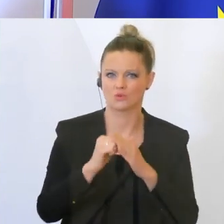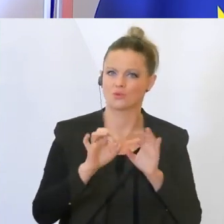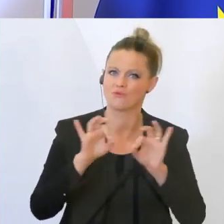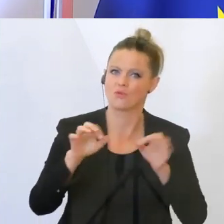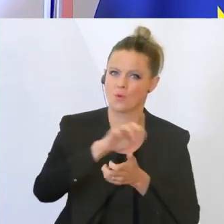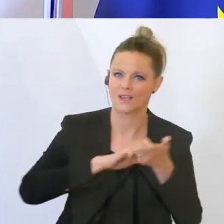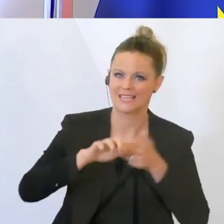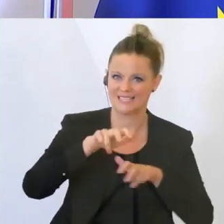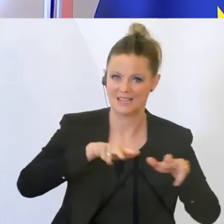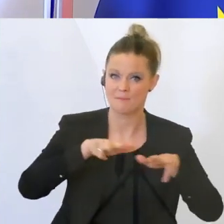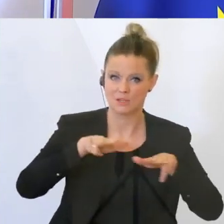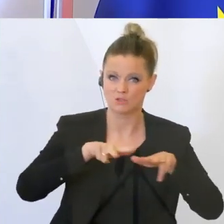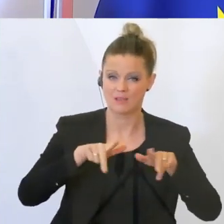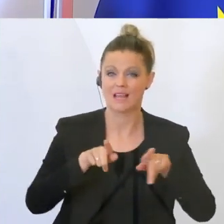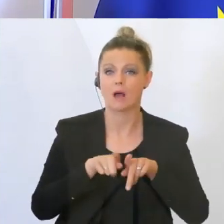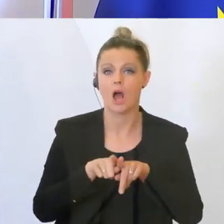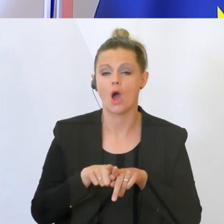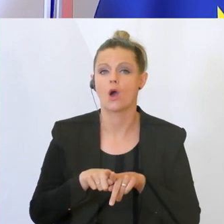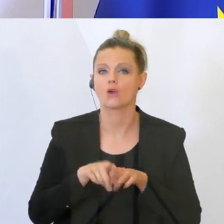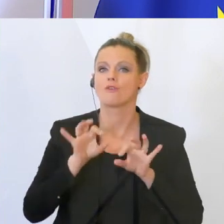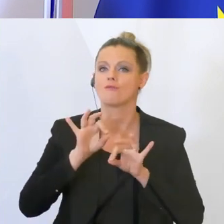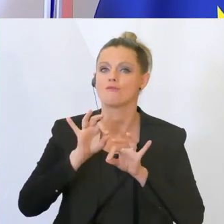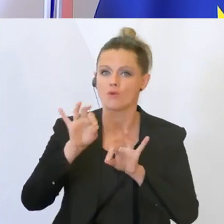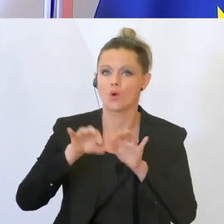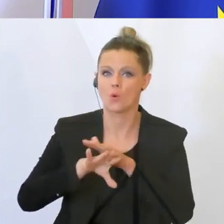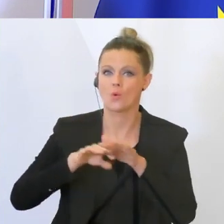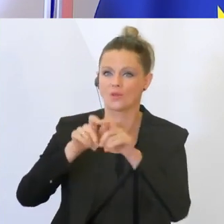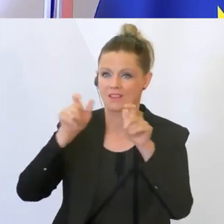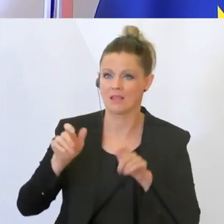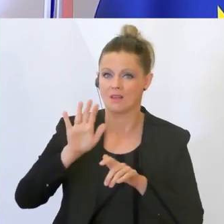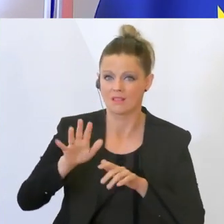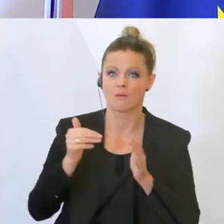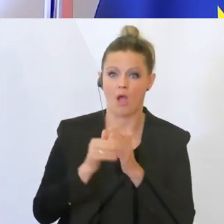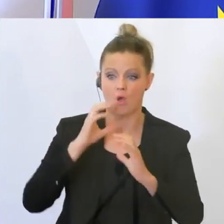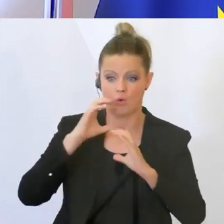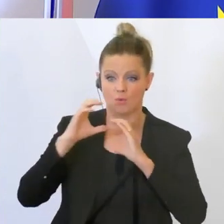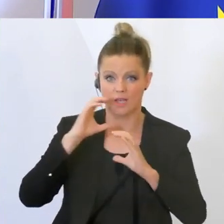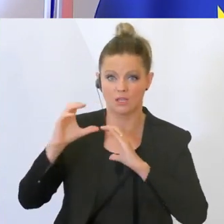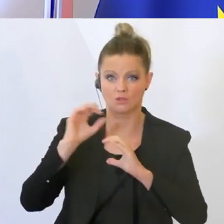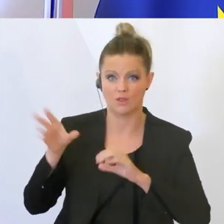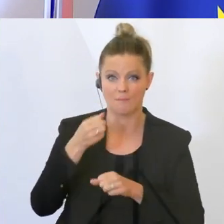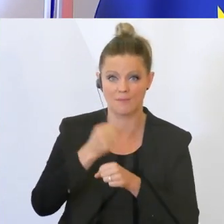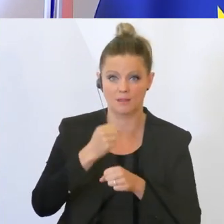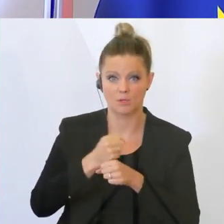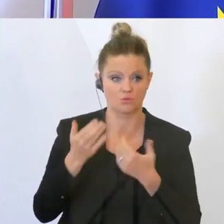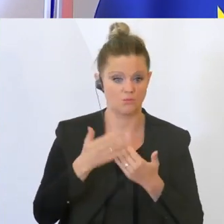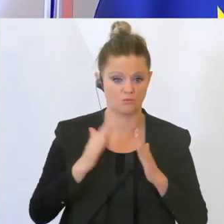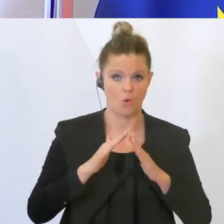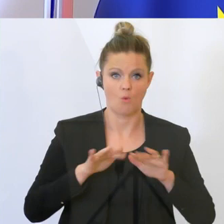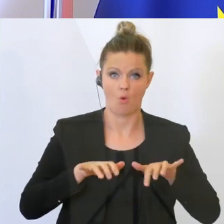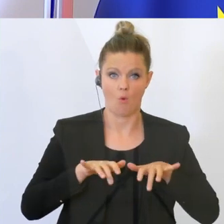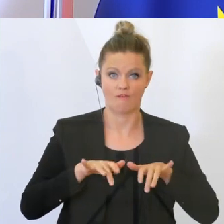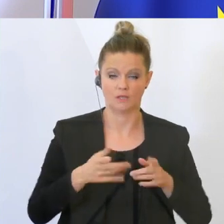das Krisenmanagement, aber auch für die Unternehmen in ihrer Kommunikation mit ihren Mitarbeitern, wenn sie im Homeoffice